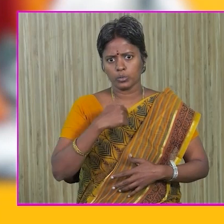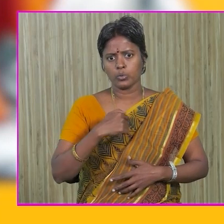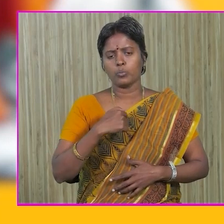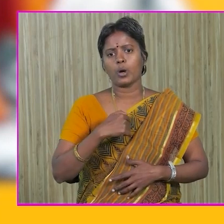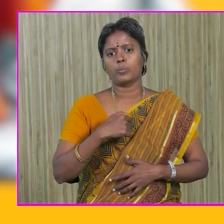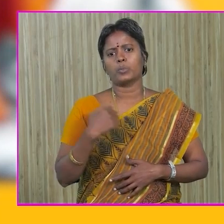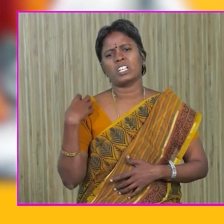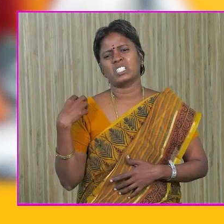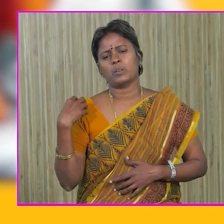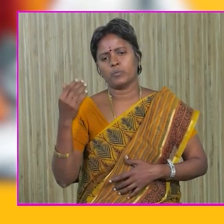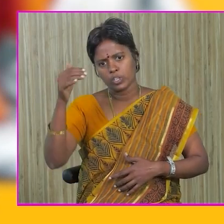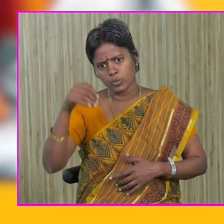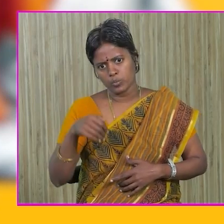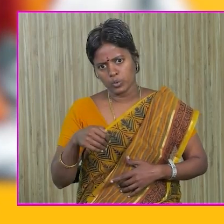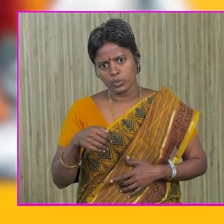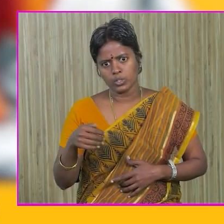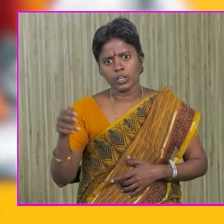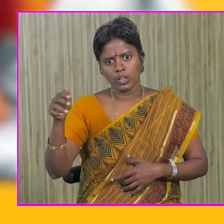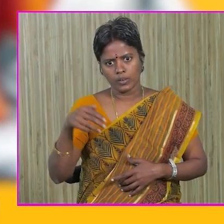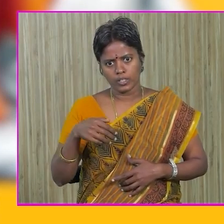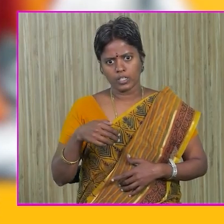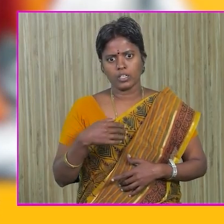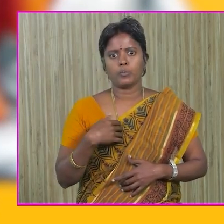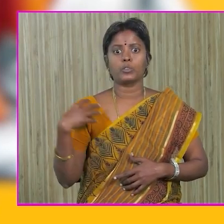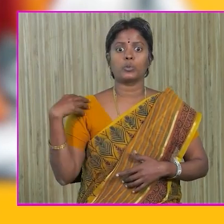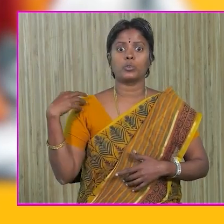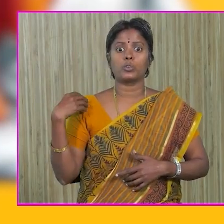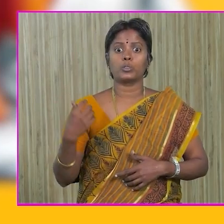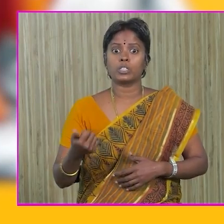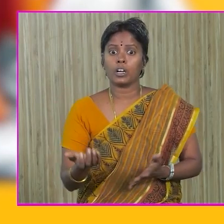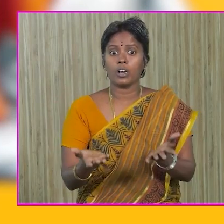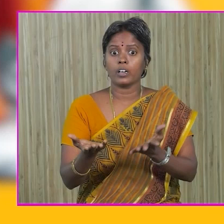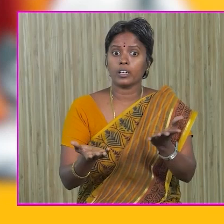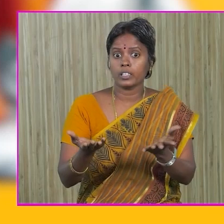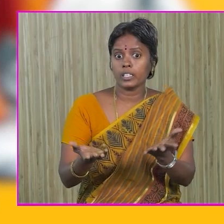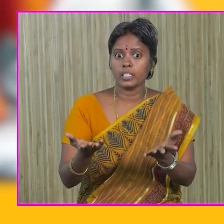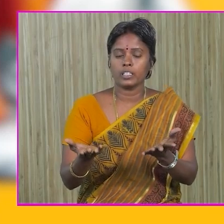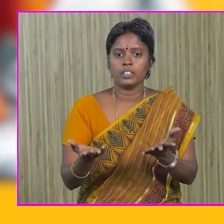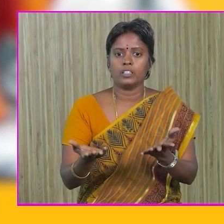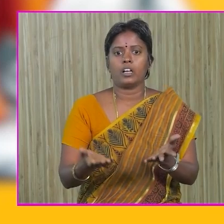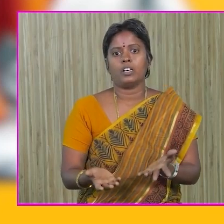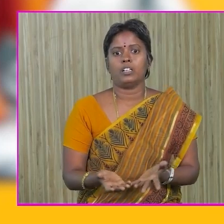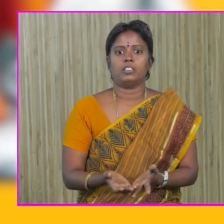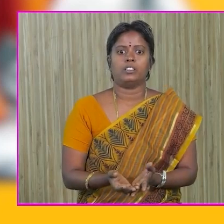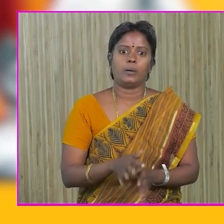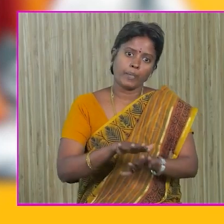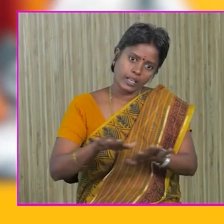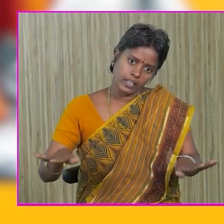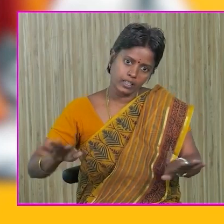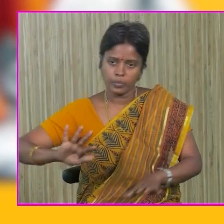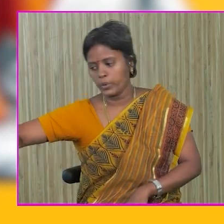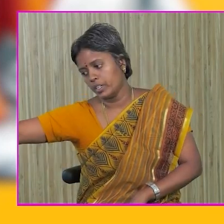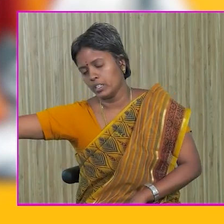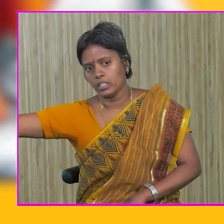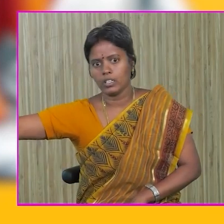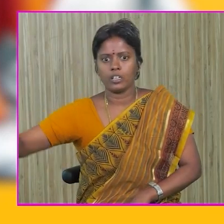வரும்போது அவர்கள் நம்மோடு தோள் கொடுத்து தாங்கி பிடிக்கிறாரா அல்லது மறைந்து